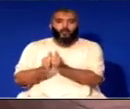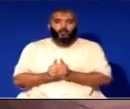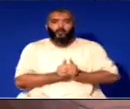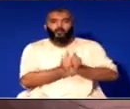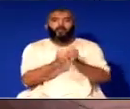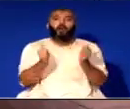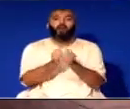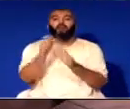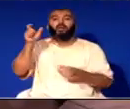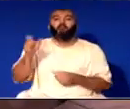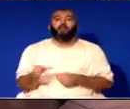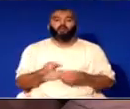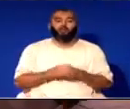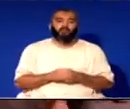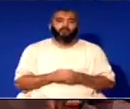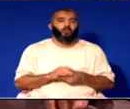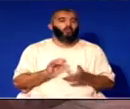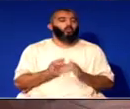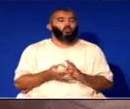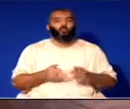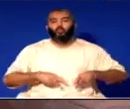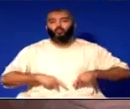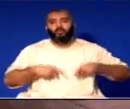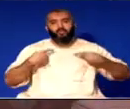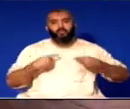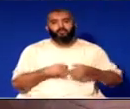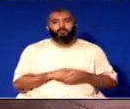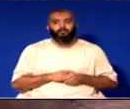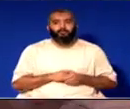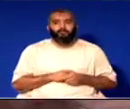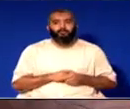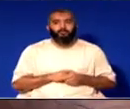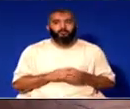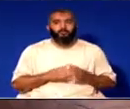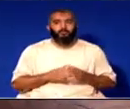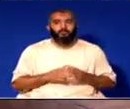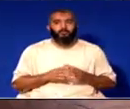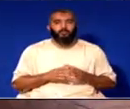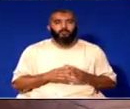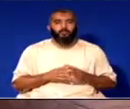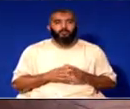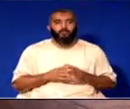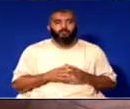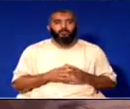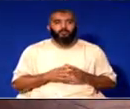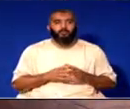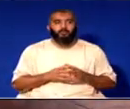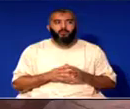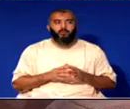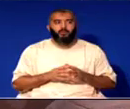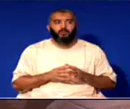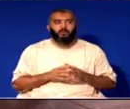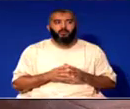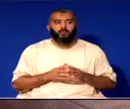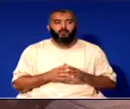آخرين. هذو سواء ندير الصنم ولا ندير صورة ولا ندير بلاصة اللي تدخلها راه معك، ما كاش يعني ما